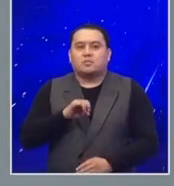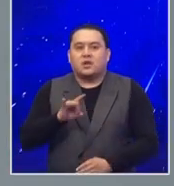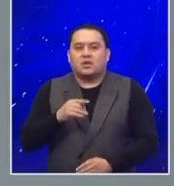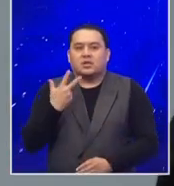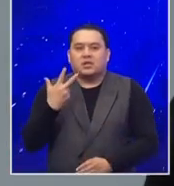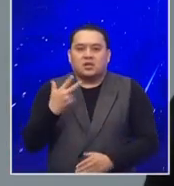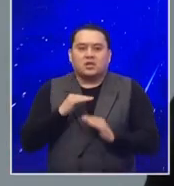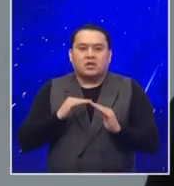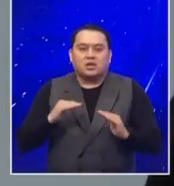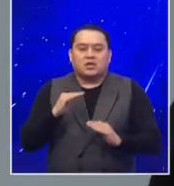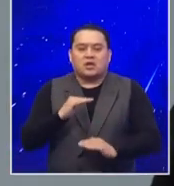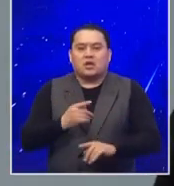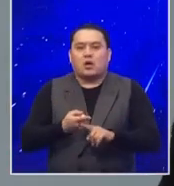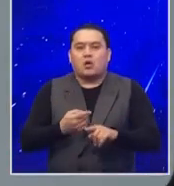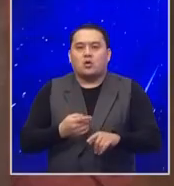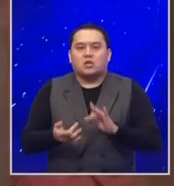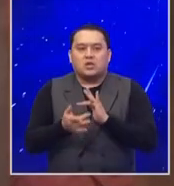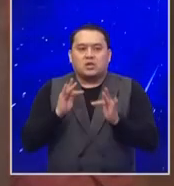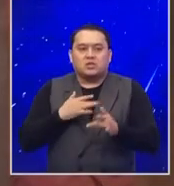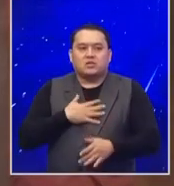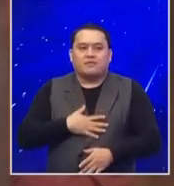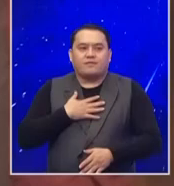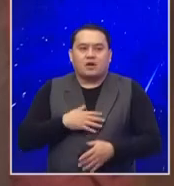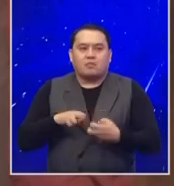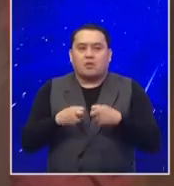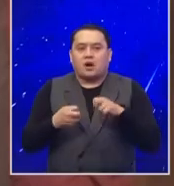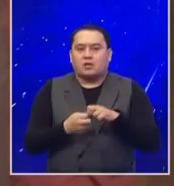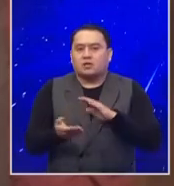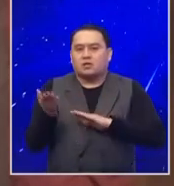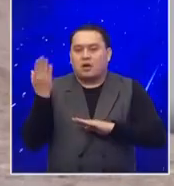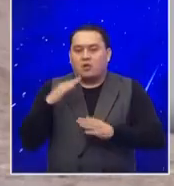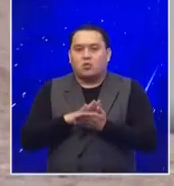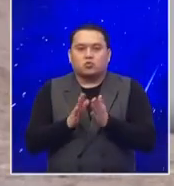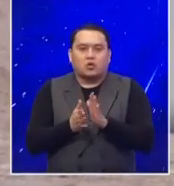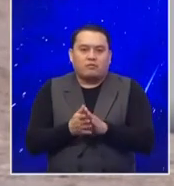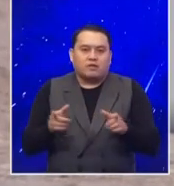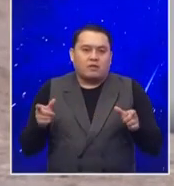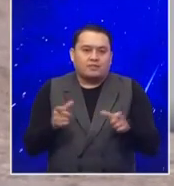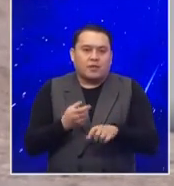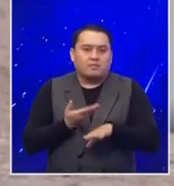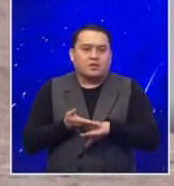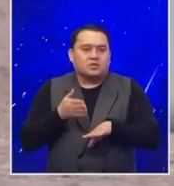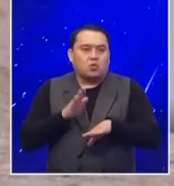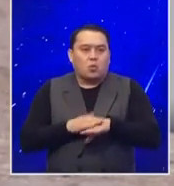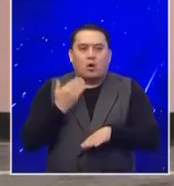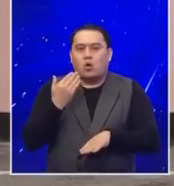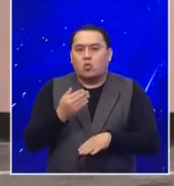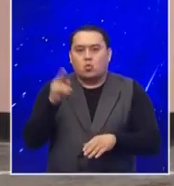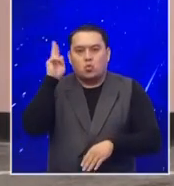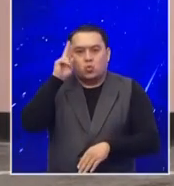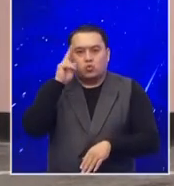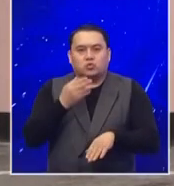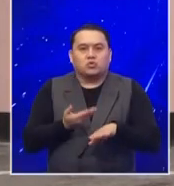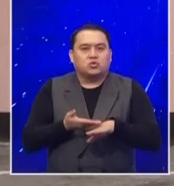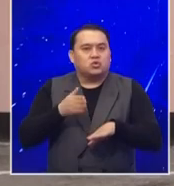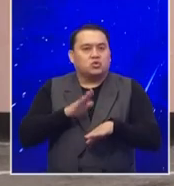мать троих учащихся детей. Плохая интернет-связь в ауле – проблема давняя, в условиях пандемии стала насущной. По ее словам, учиться детям